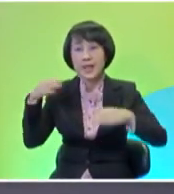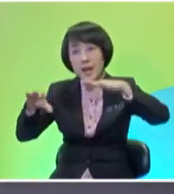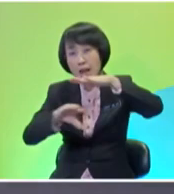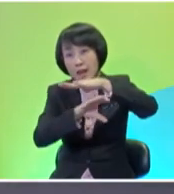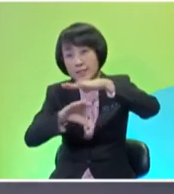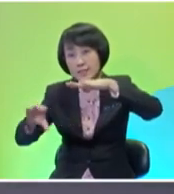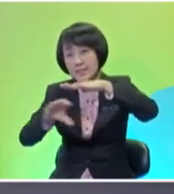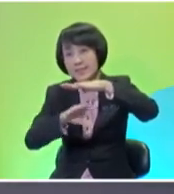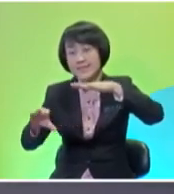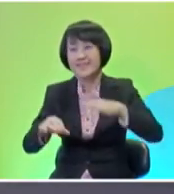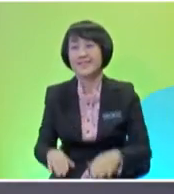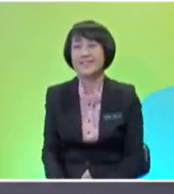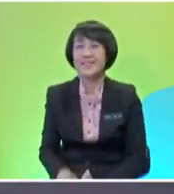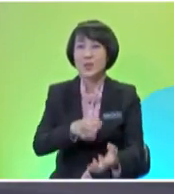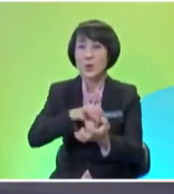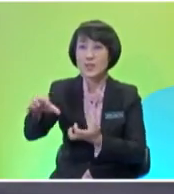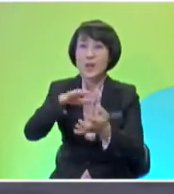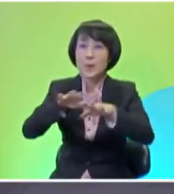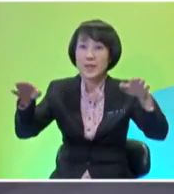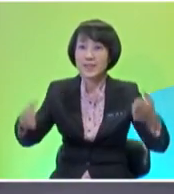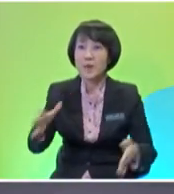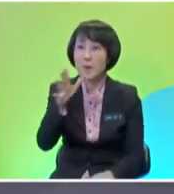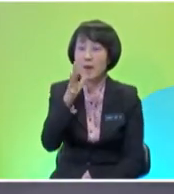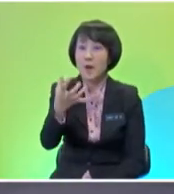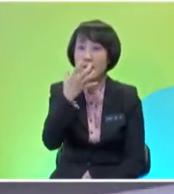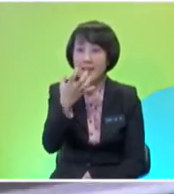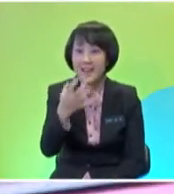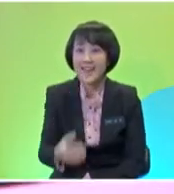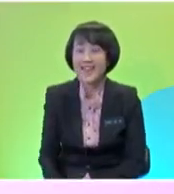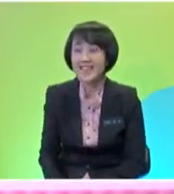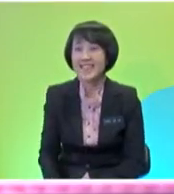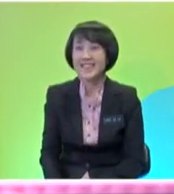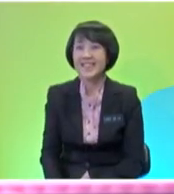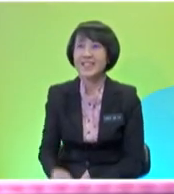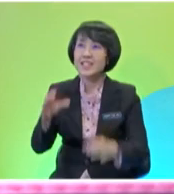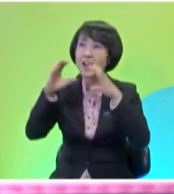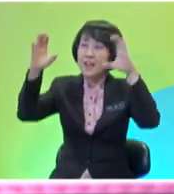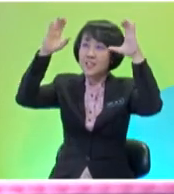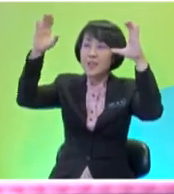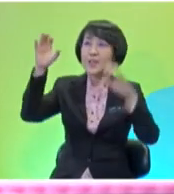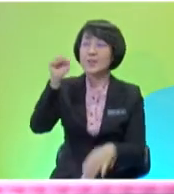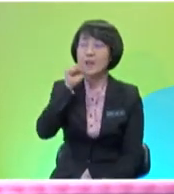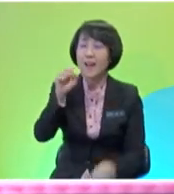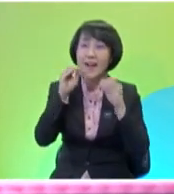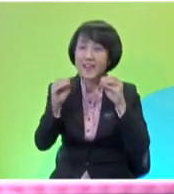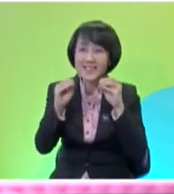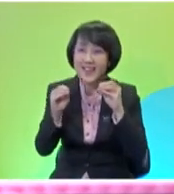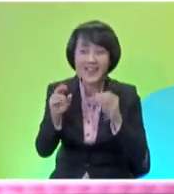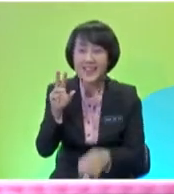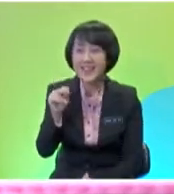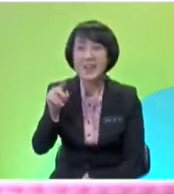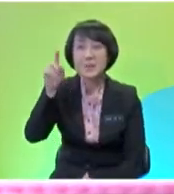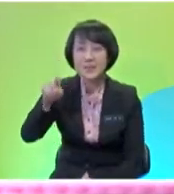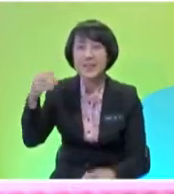nanti mak marah denda pula. Okey. Okay. Sebut siapa aja Cikgu Suhailah. Alamak saya pula yang kena dia cari nanti. Okey. Okay. Macam ni dia